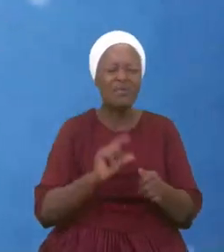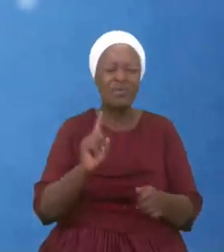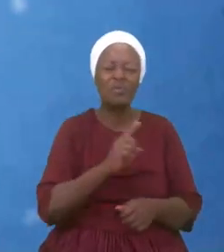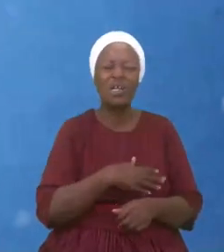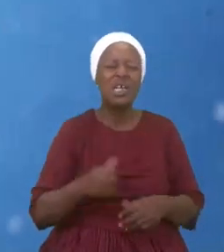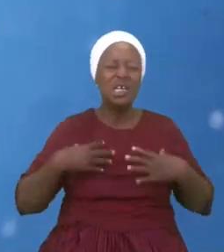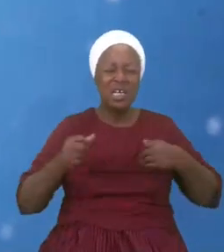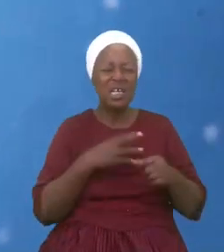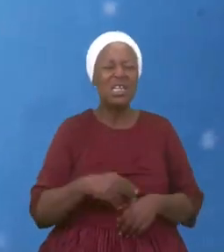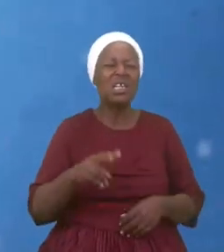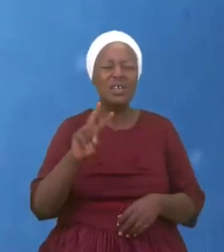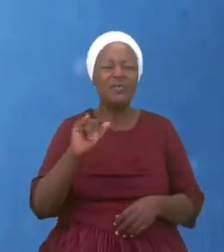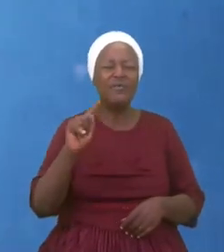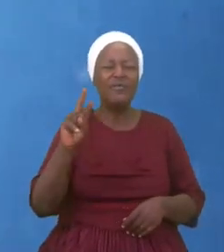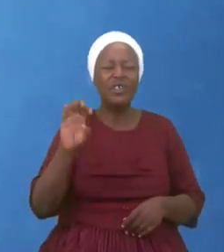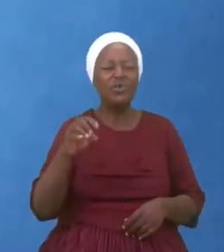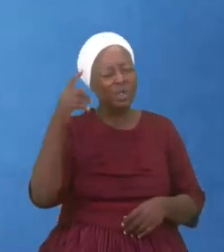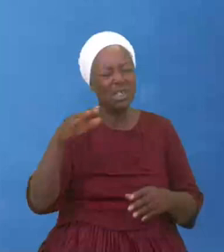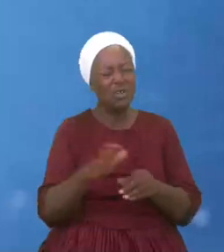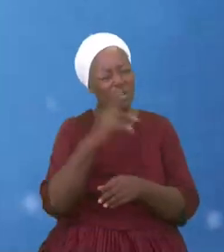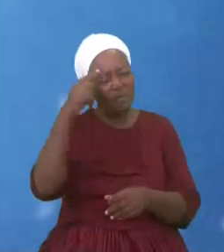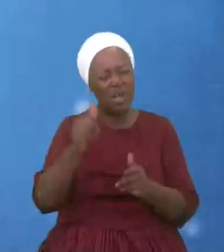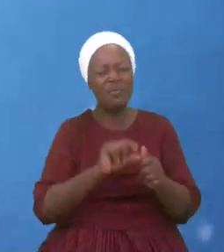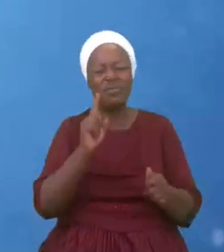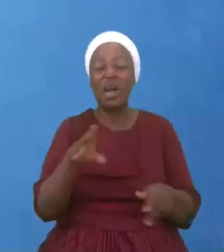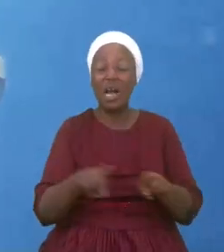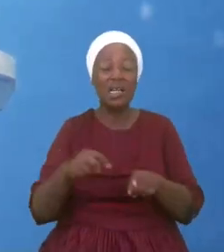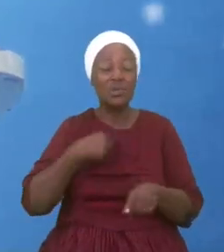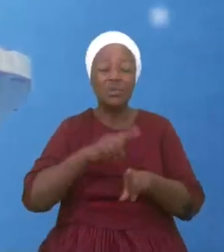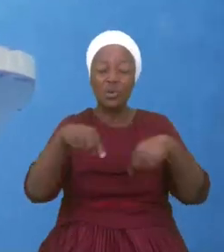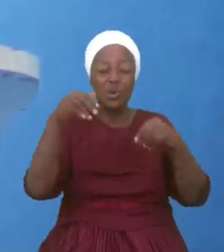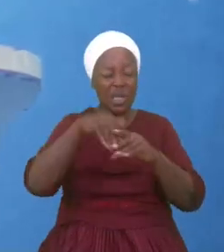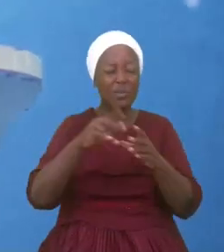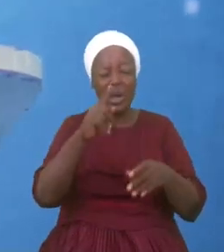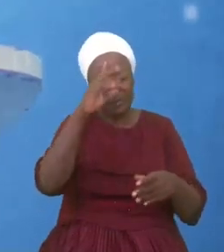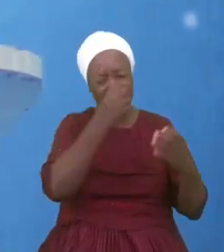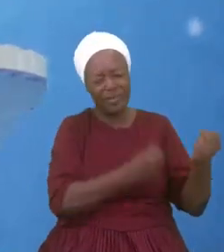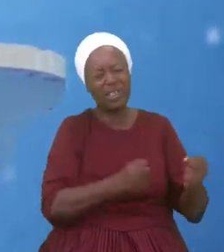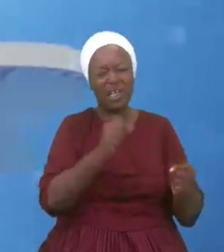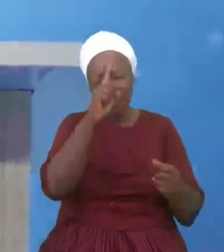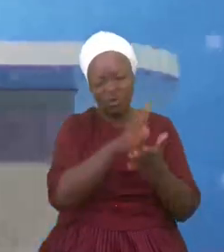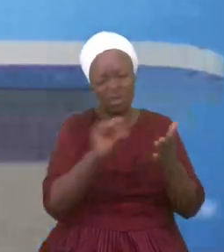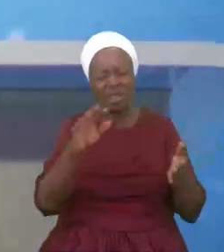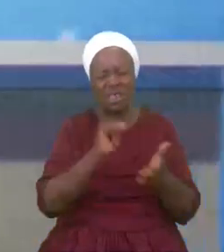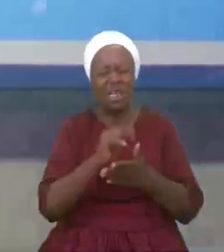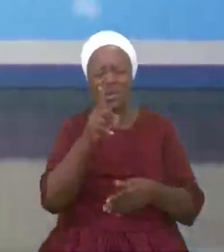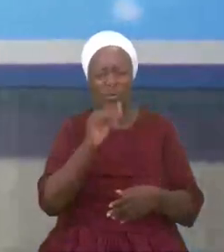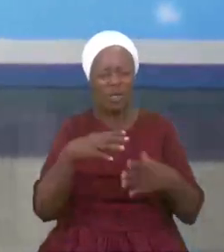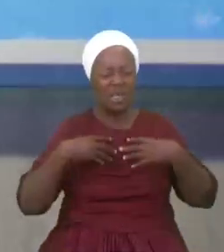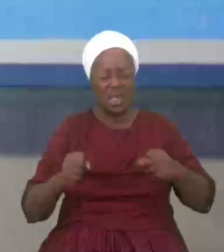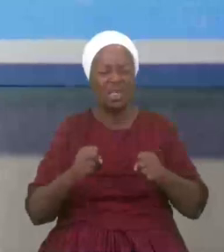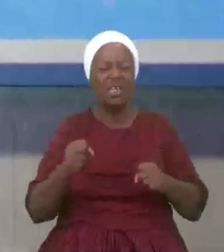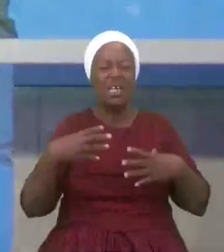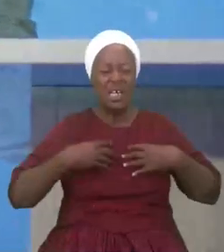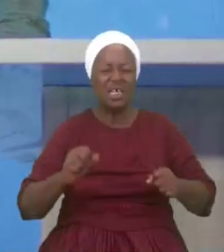assez de place pour tout le monde à ceux de grâce pour tout le monde il est la vertu de guérison pour tout le monde ainsi comme